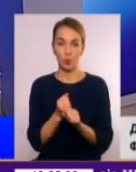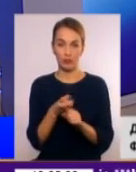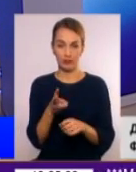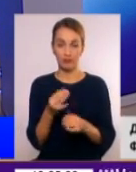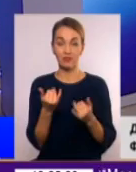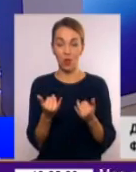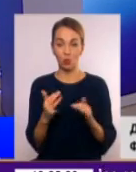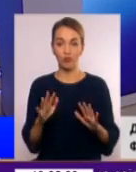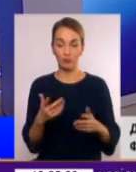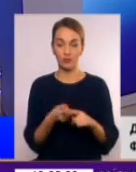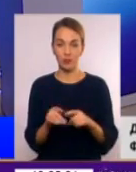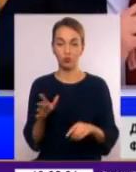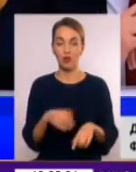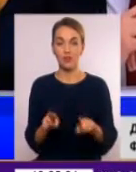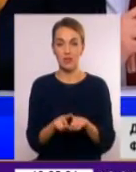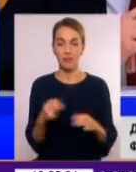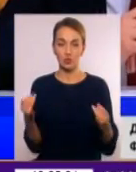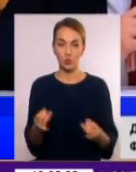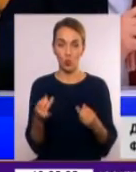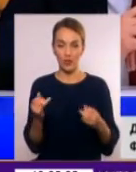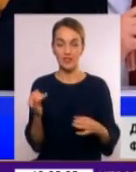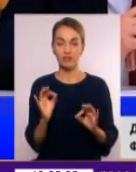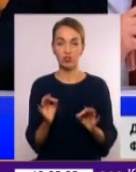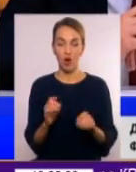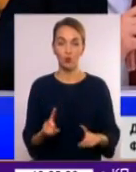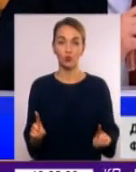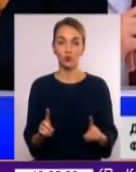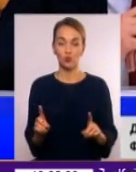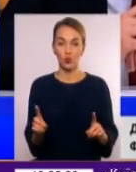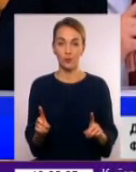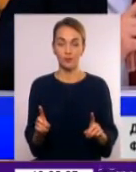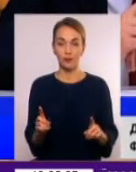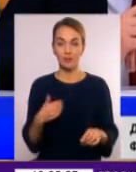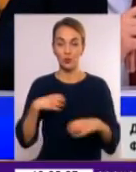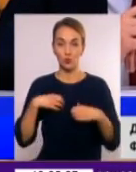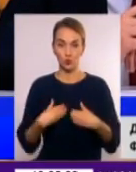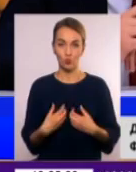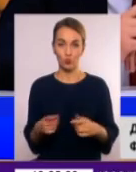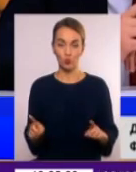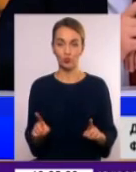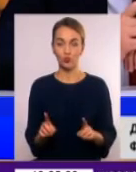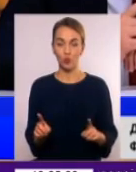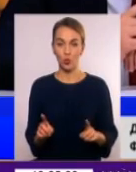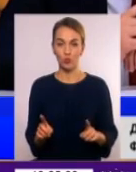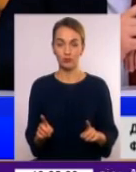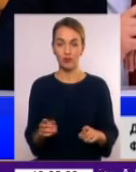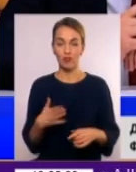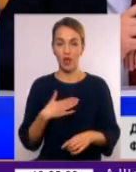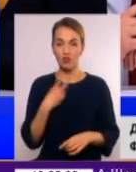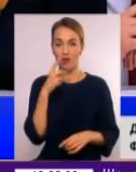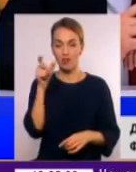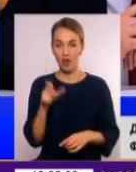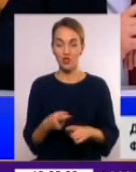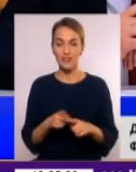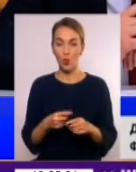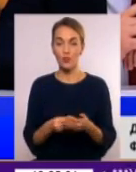даному випадку це була та сама історія, і звичайно, що мені сумно, що наша глядачка це